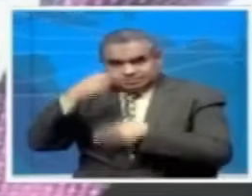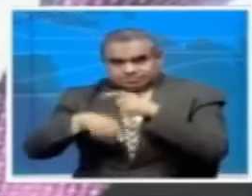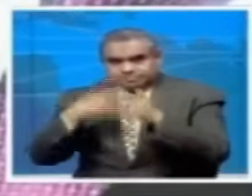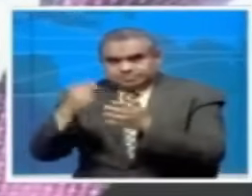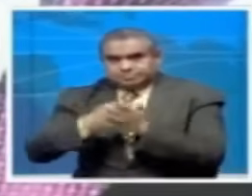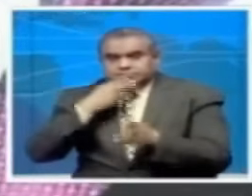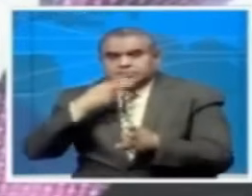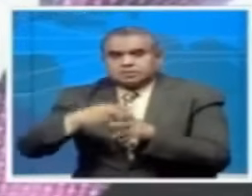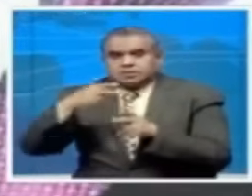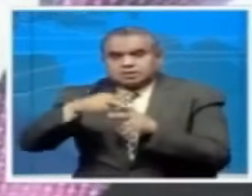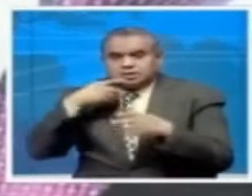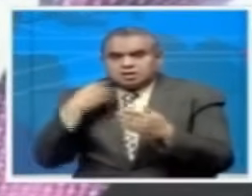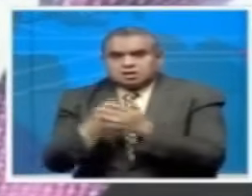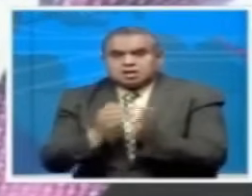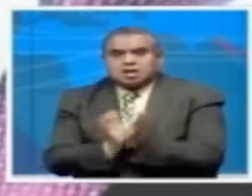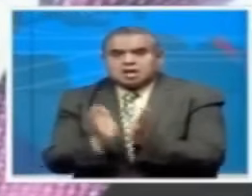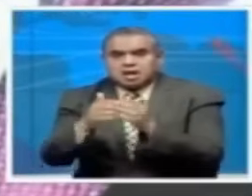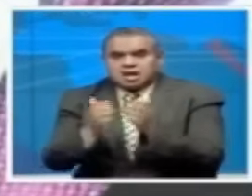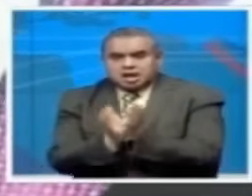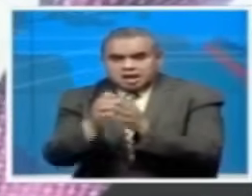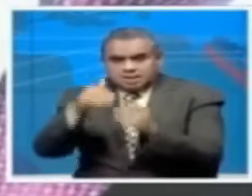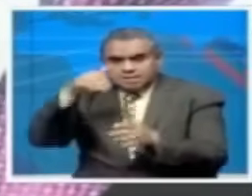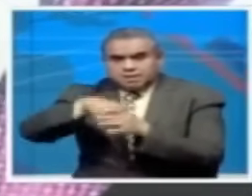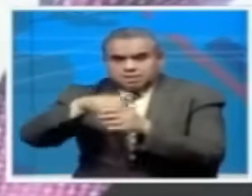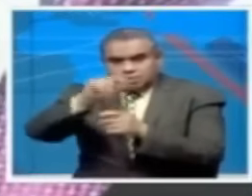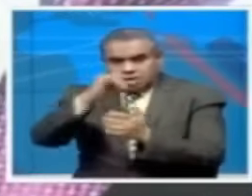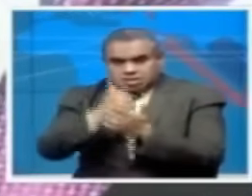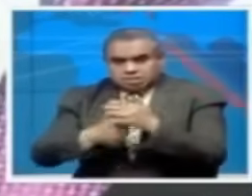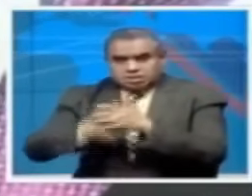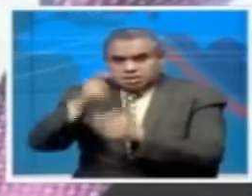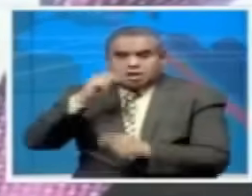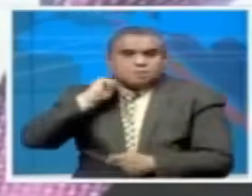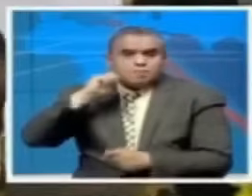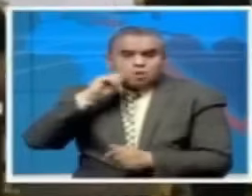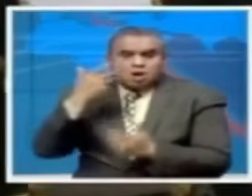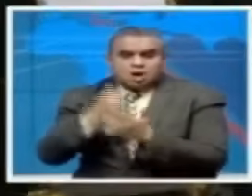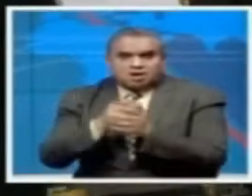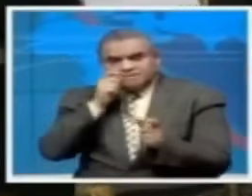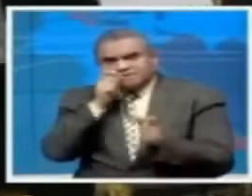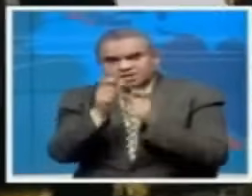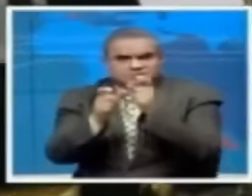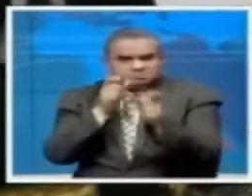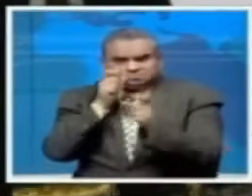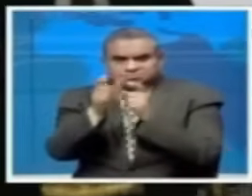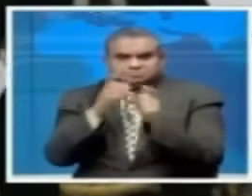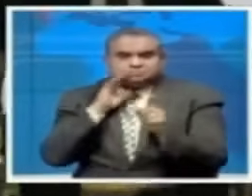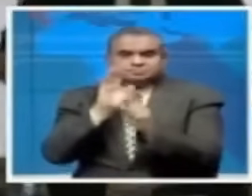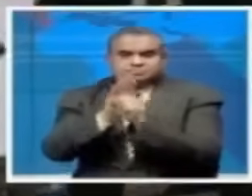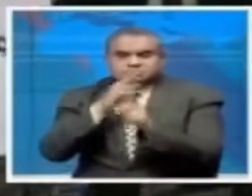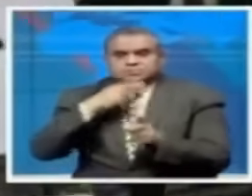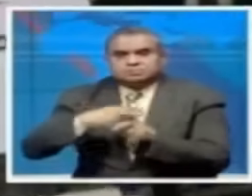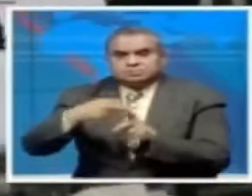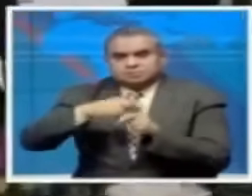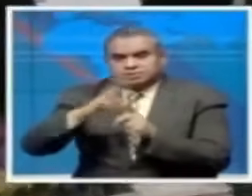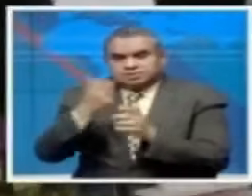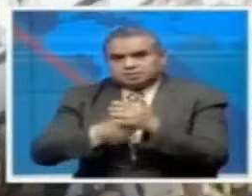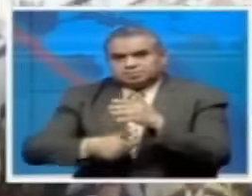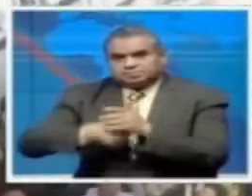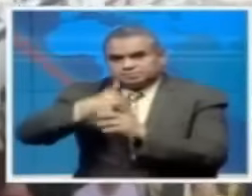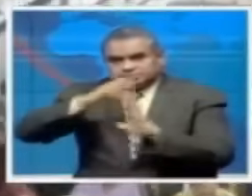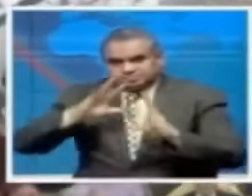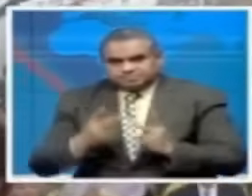يستمر حزب حماة الوطن في فعالياته في كافة المحافظات تأييدا ومساندة لاستكمال مسيرة التنمية.